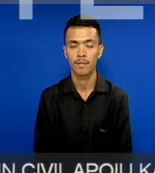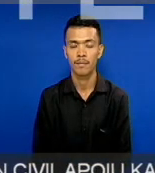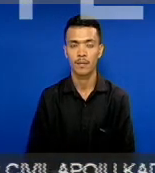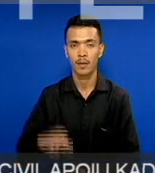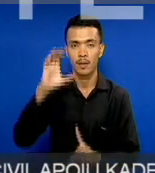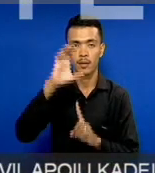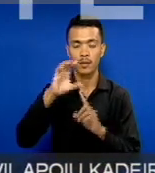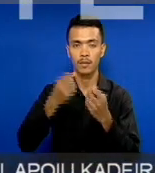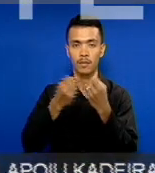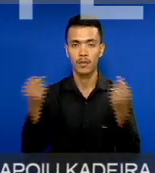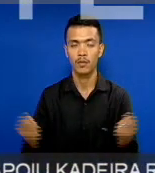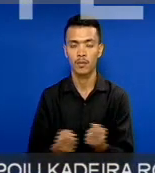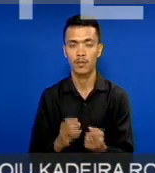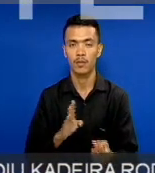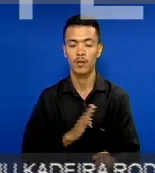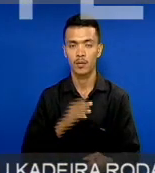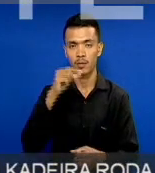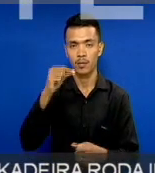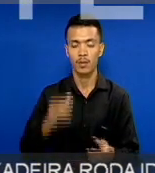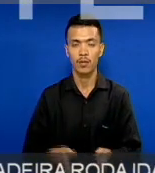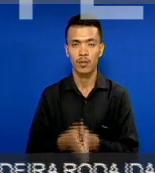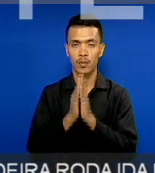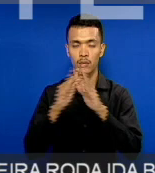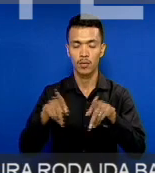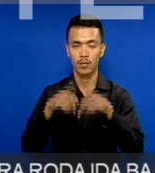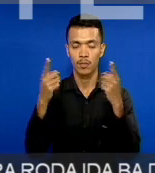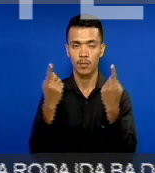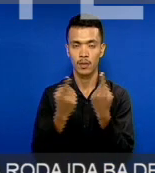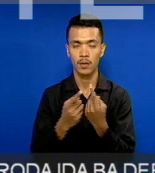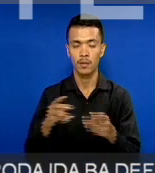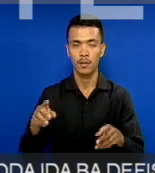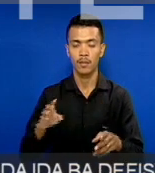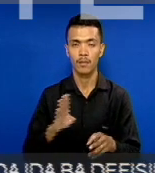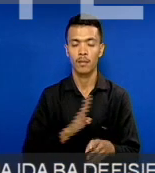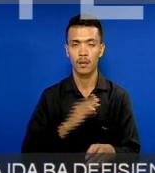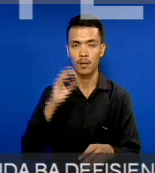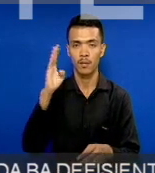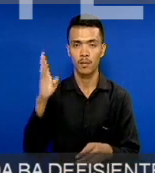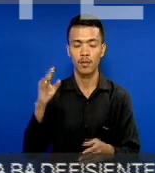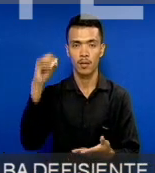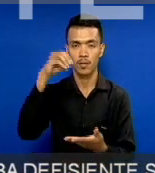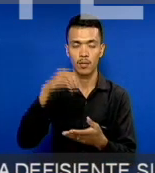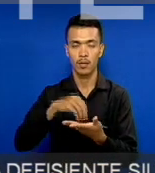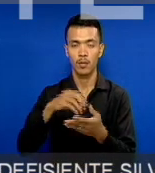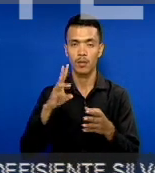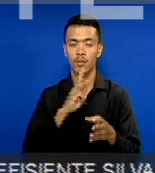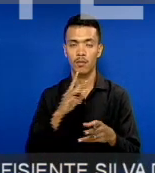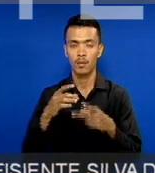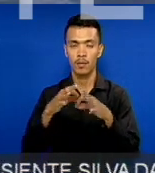Chefe suku batugade husu kompedia balibofura katua selera servisu tau baranjen iha bota maudeku.